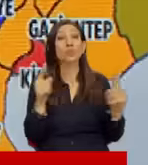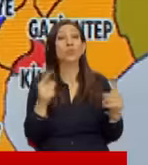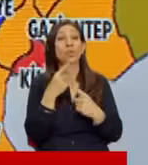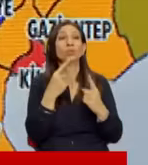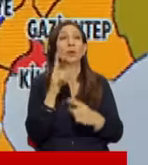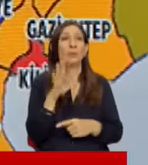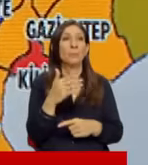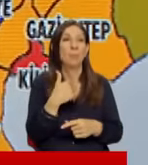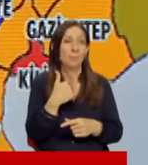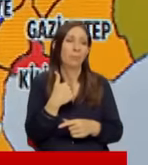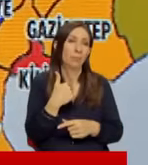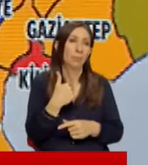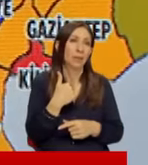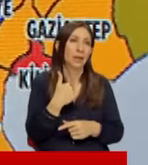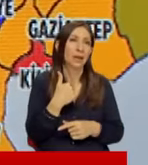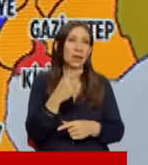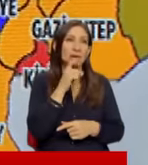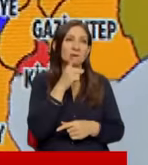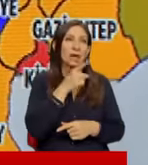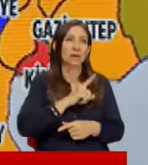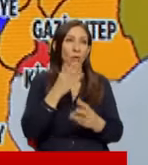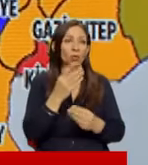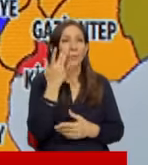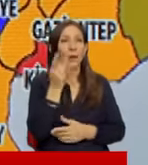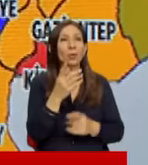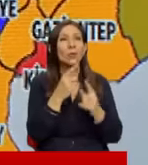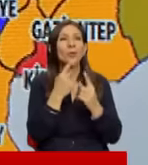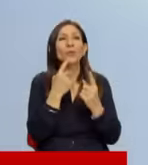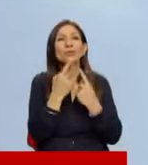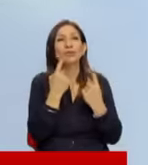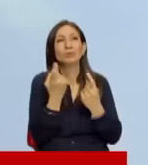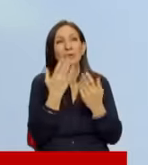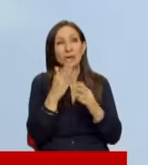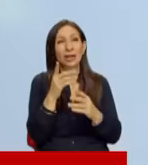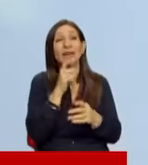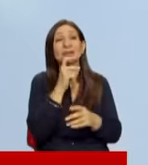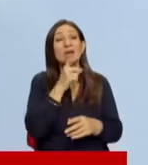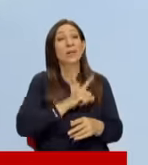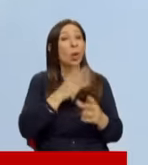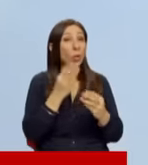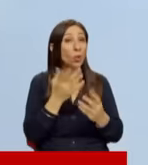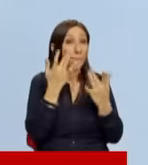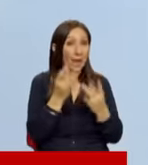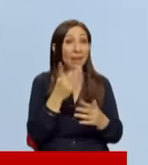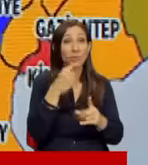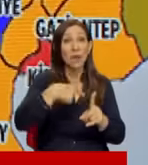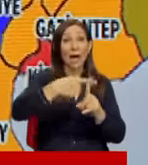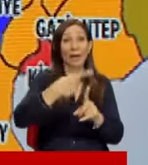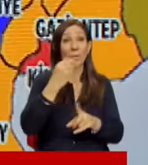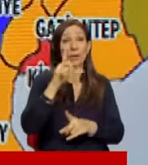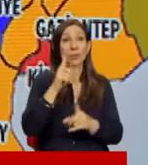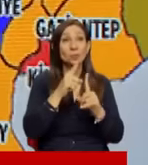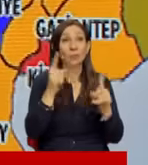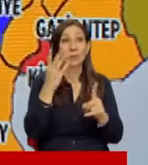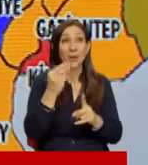de tabii ortada yani yanlış bence aday olduğu artık ortada. Uzun konuşacak yani, bir şey kalmadı. Yanlış aday olduğu ortada ama bence şunu da eklemek lazım. Uzun olan